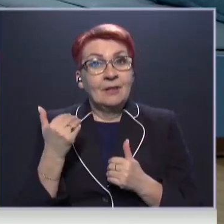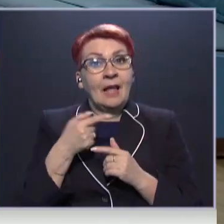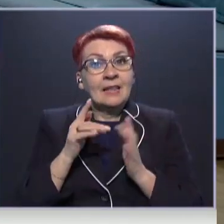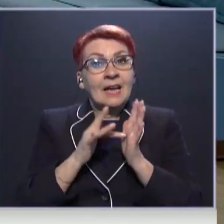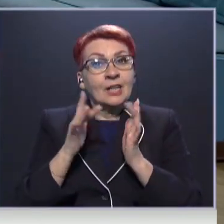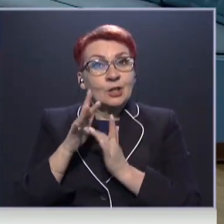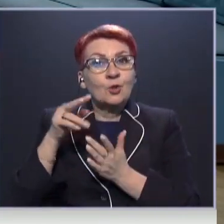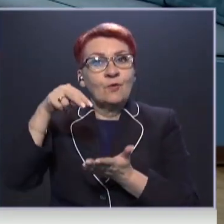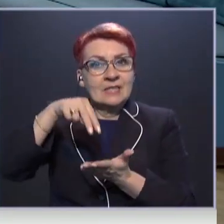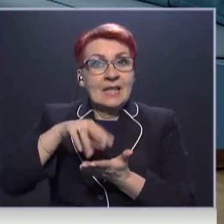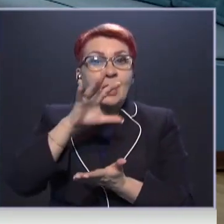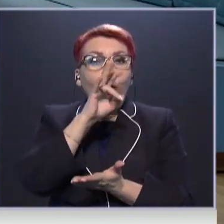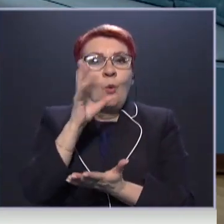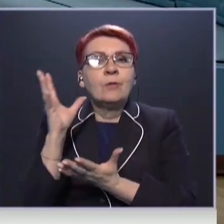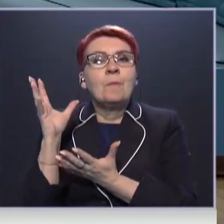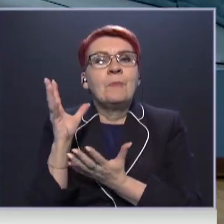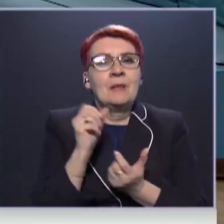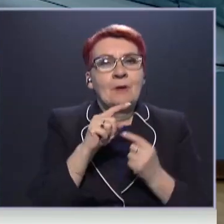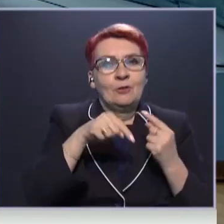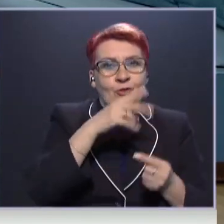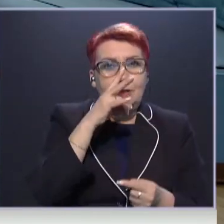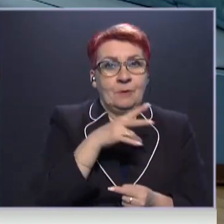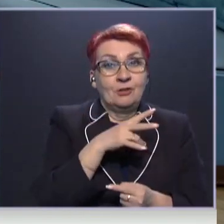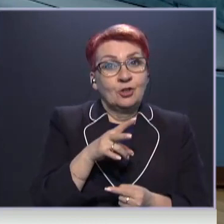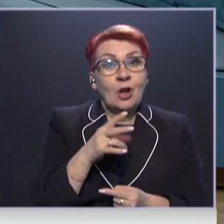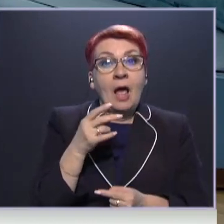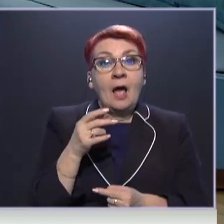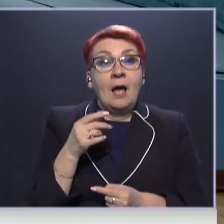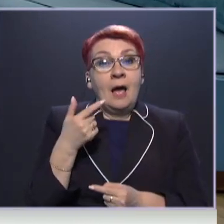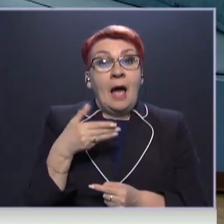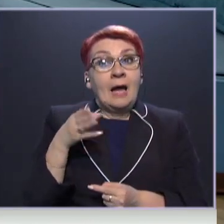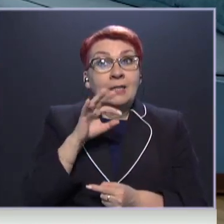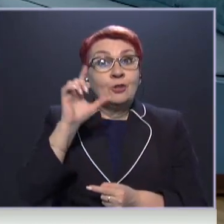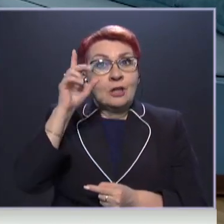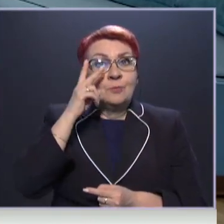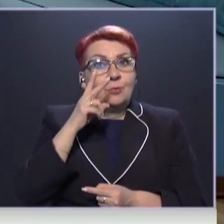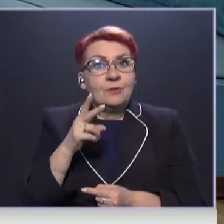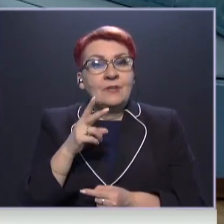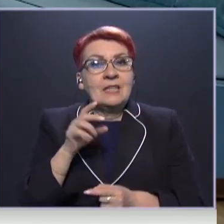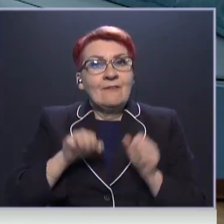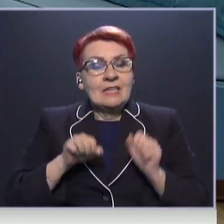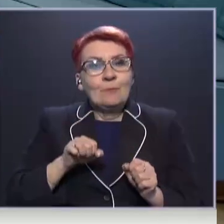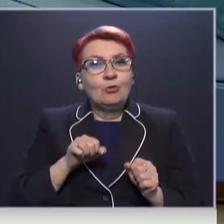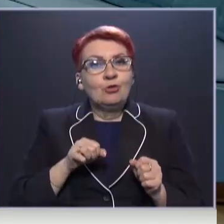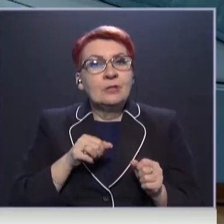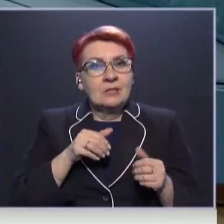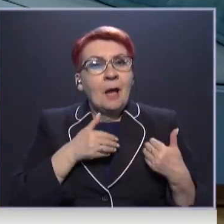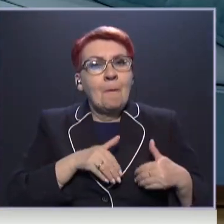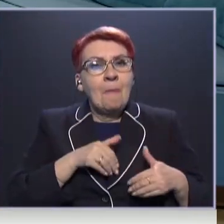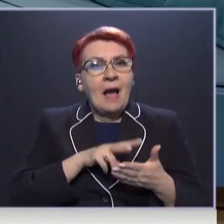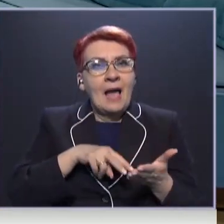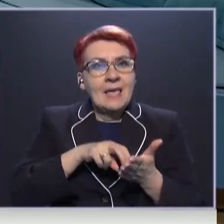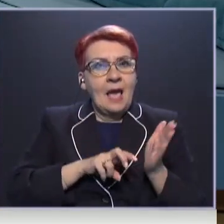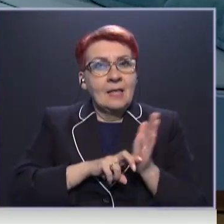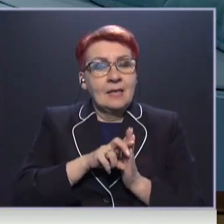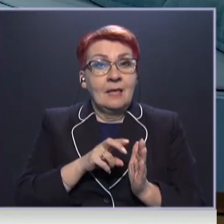Христос стоит, и Он принимает. А где-то Он ждет от нас, потому что видит в нас возможность покаяния. Понимаете? Когда человек только